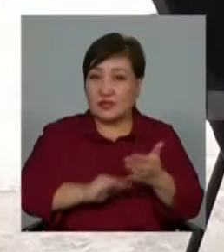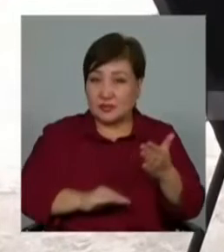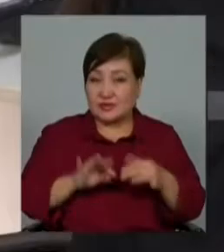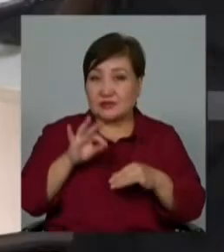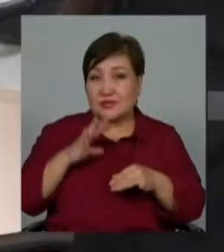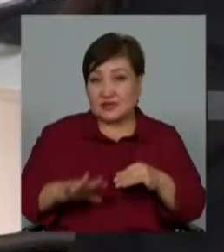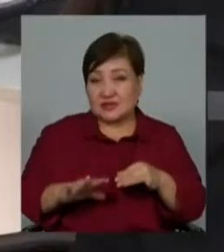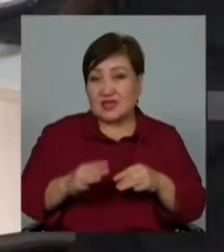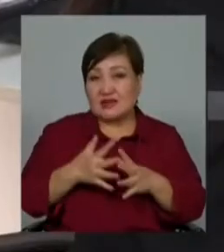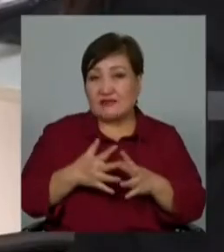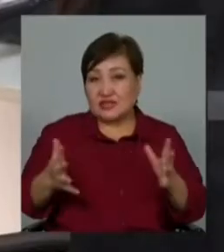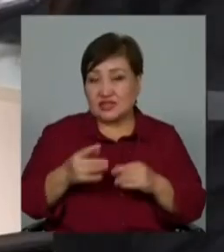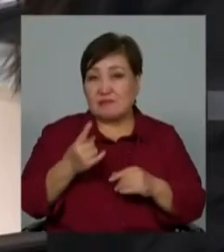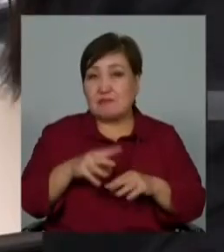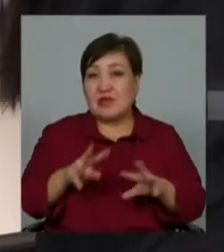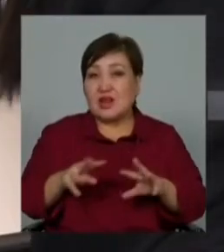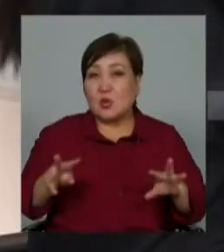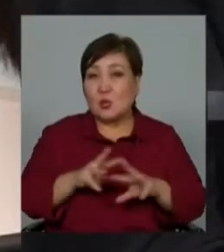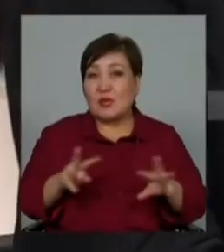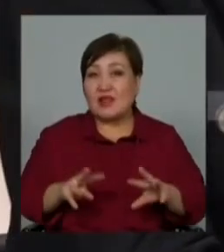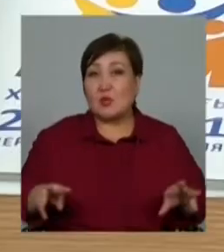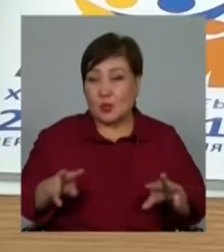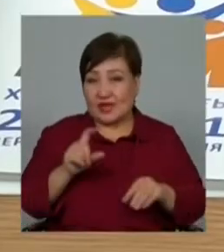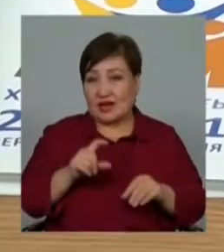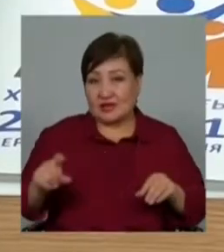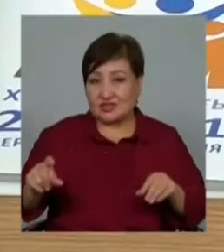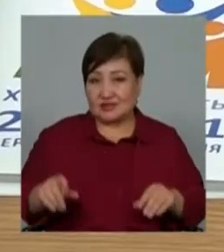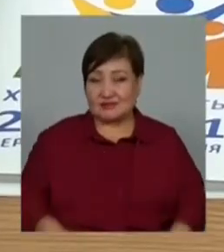прошли свыше миллиона граждан. Ануар Амангельдинов, Мирей Конопьянов, телеканал «Алматы».